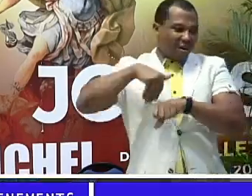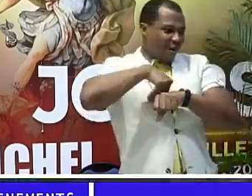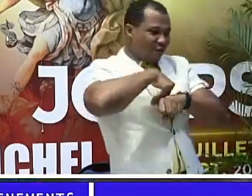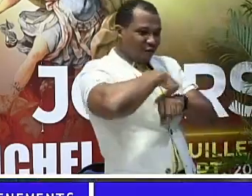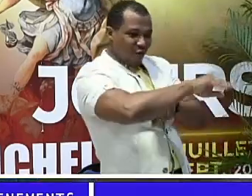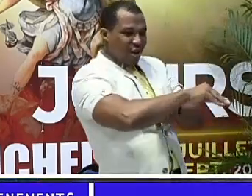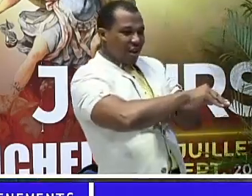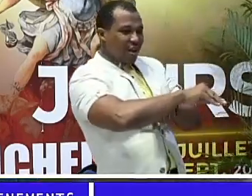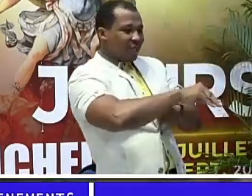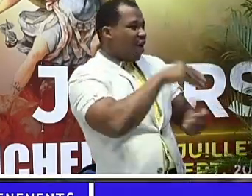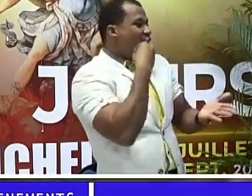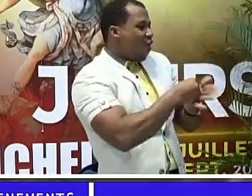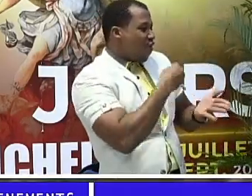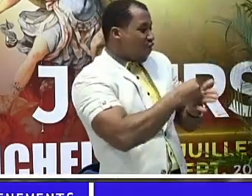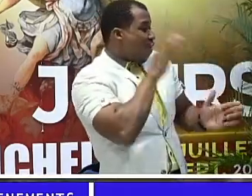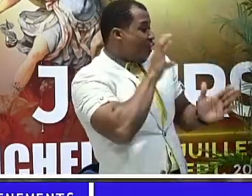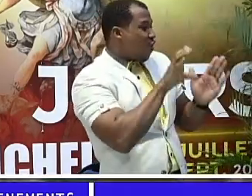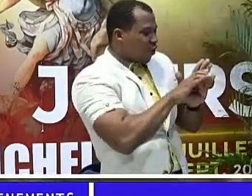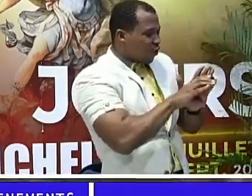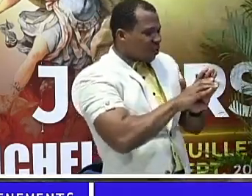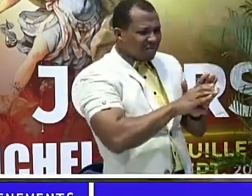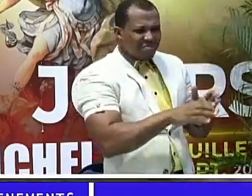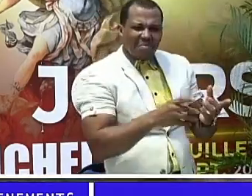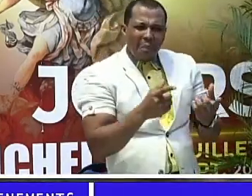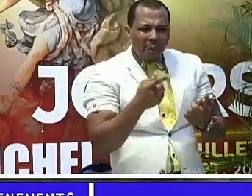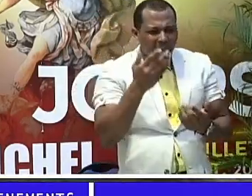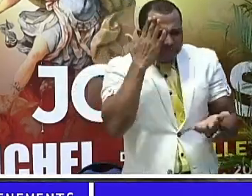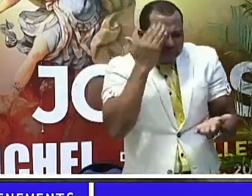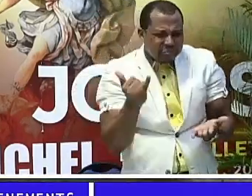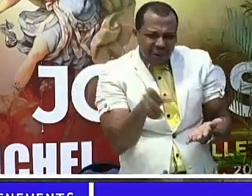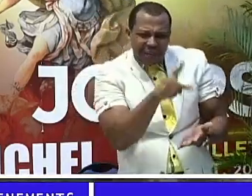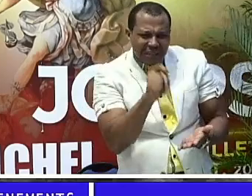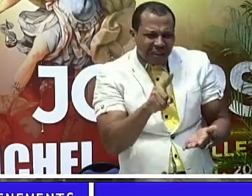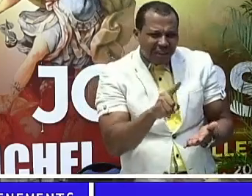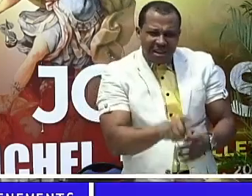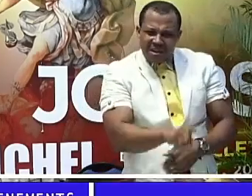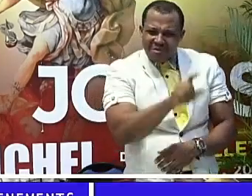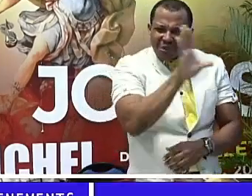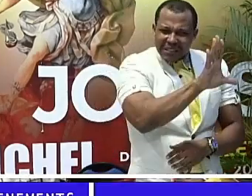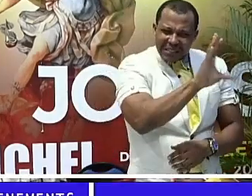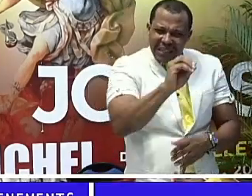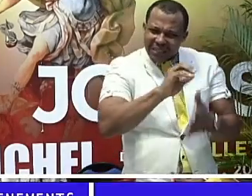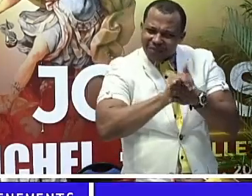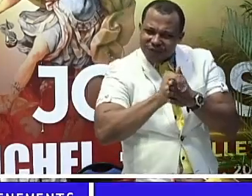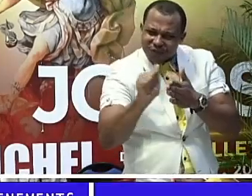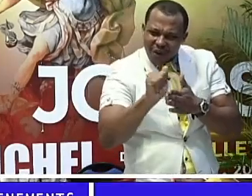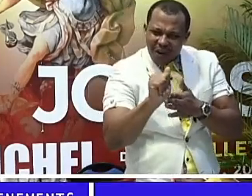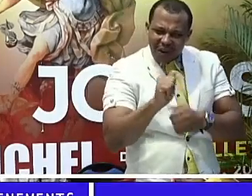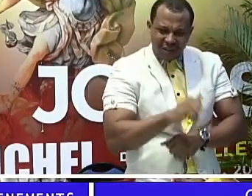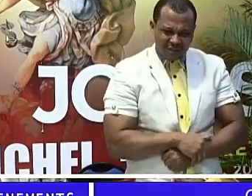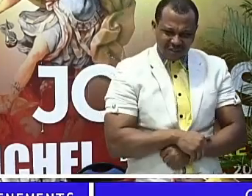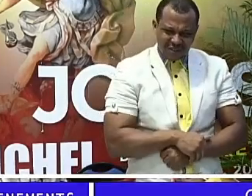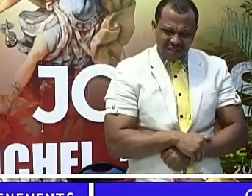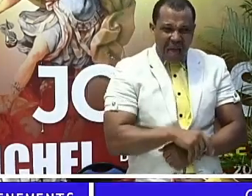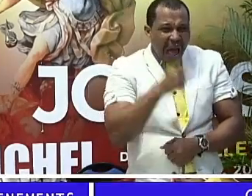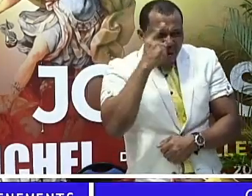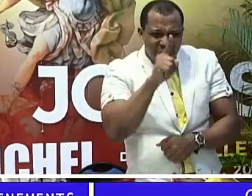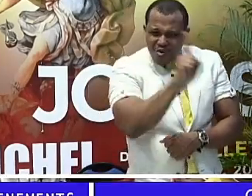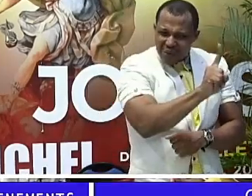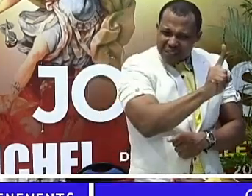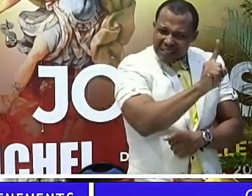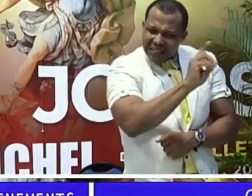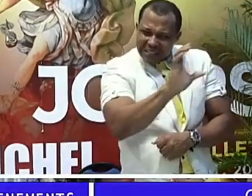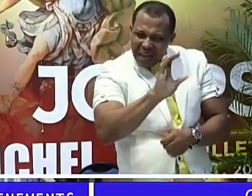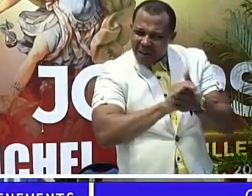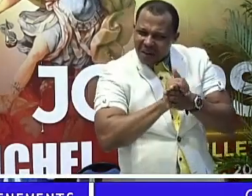nègre là, pour qui ça? Pour $50? Pour $100? Mes amis, on peut être. Puis on va continuer par